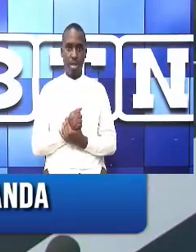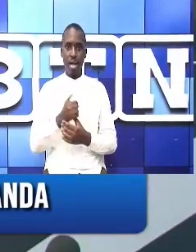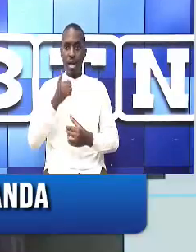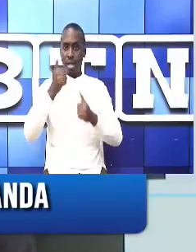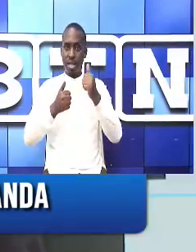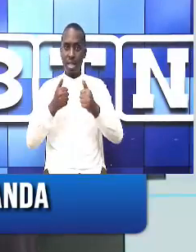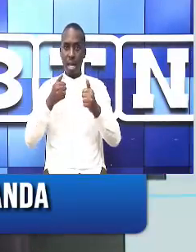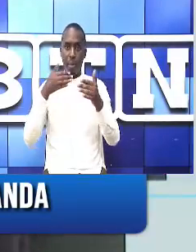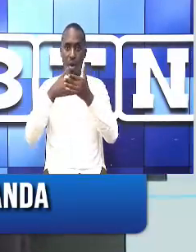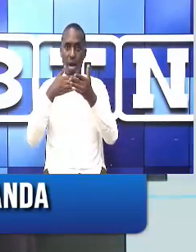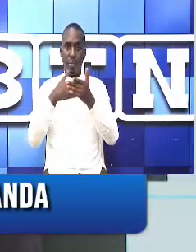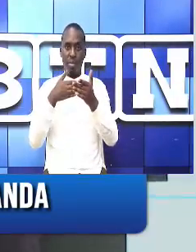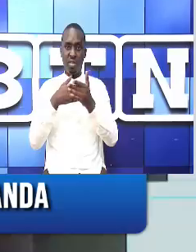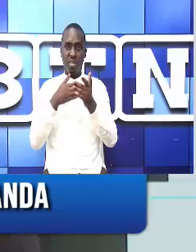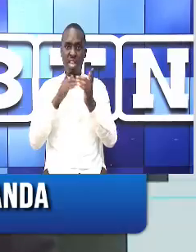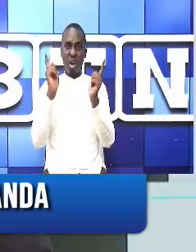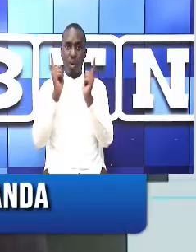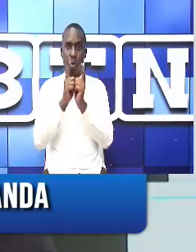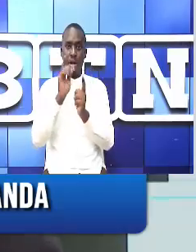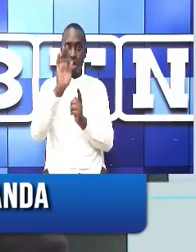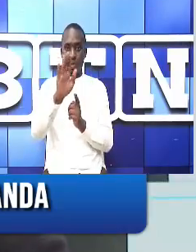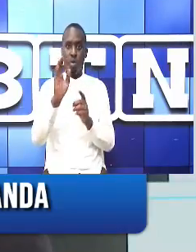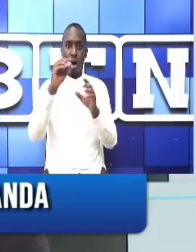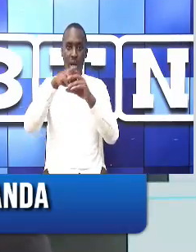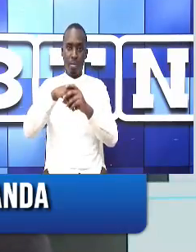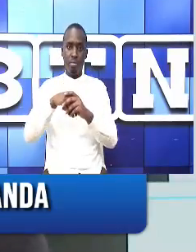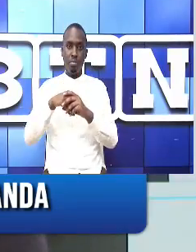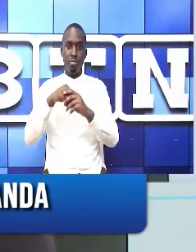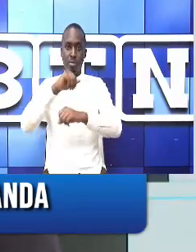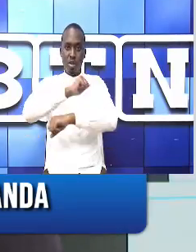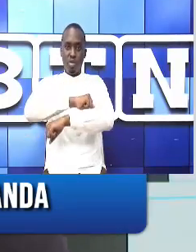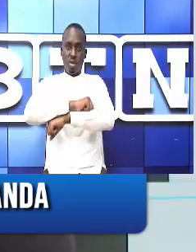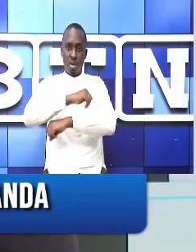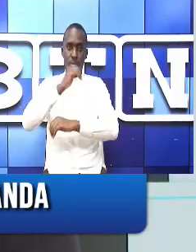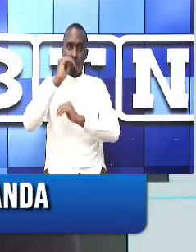n'izihe mbogamizi yahuye nazo akiri mu ishuri mu rwego rwo kugira ngo